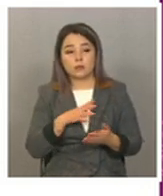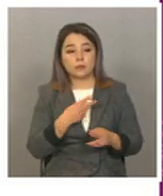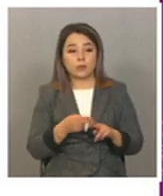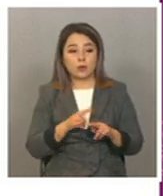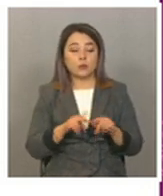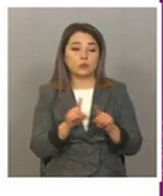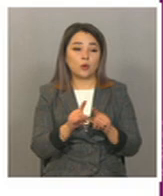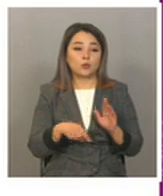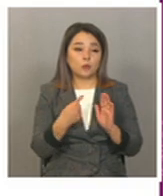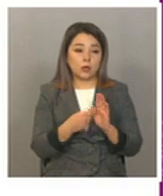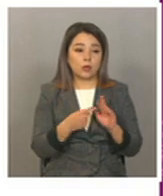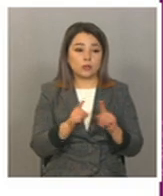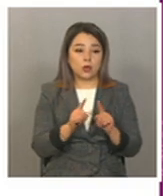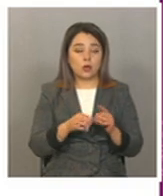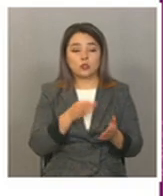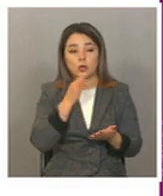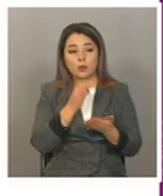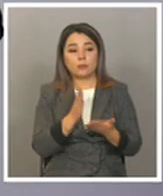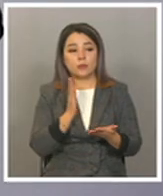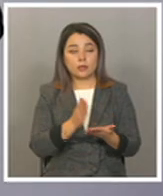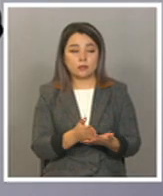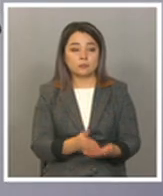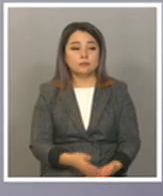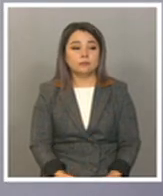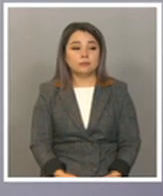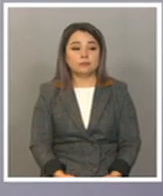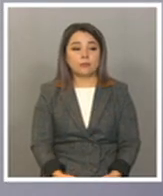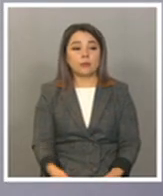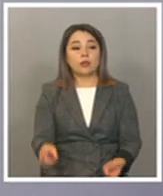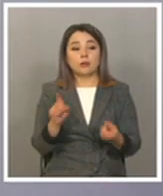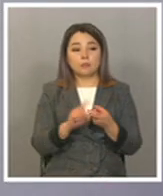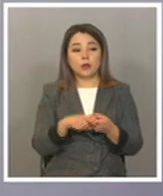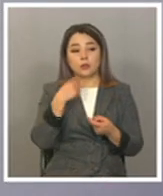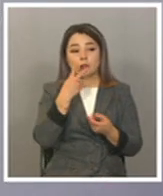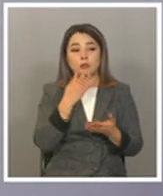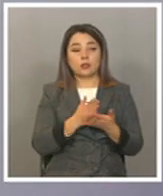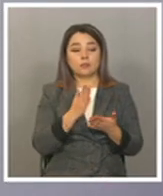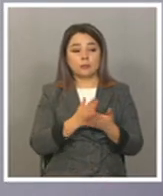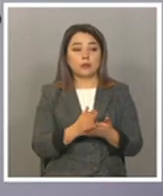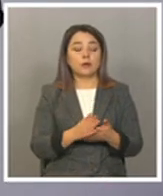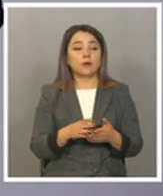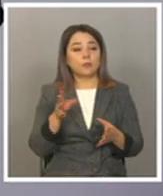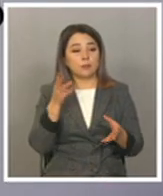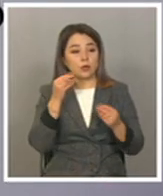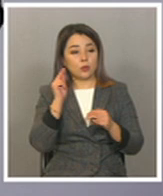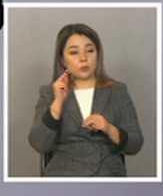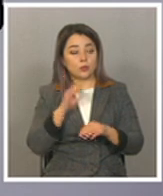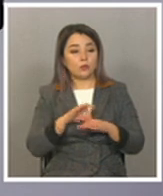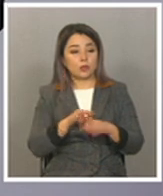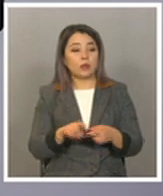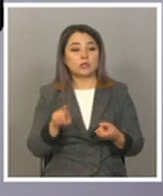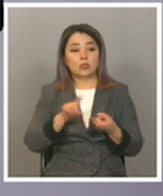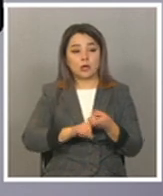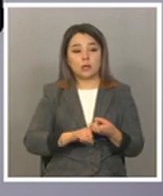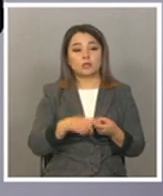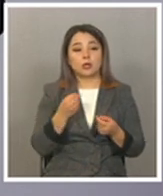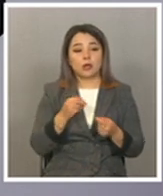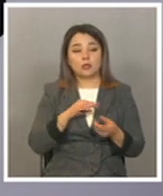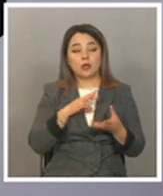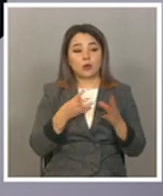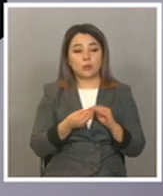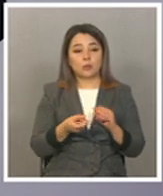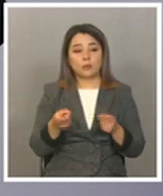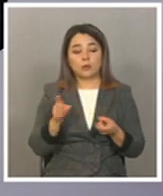басқа сұрақтарға жауап береді. Байланысу түрлері меңгеру, жанасу және